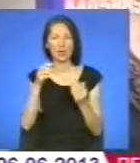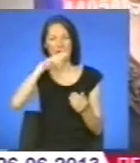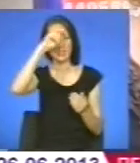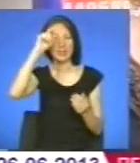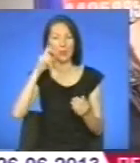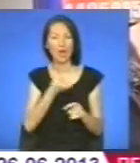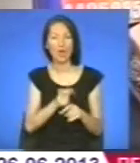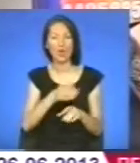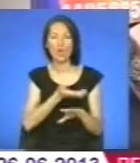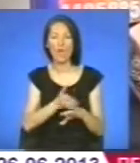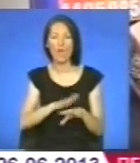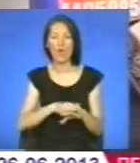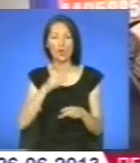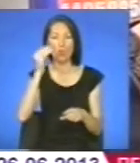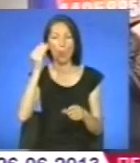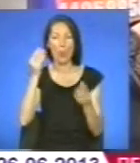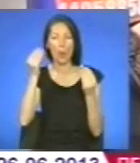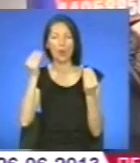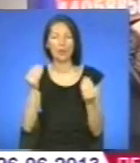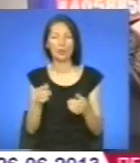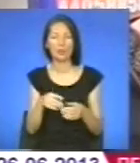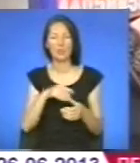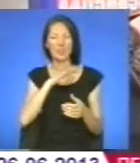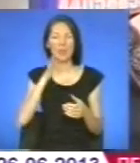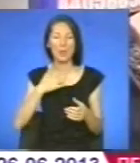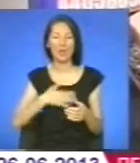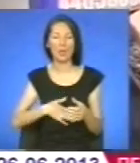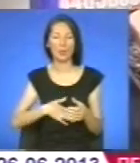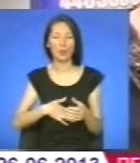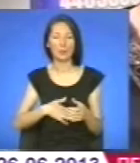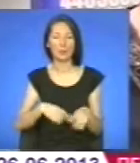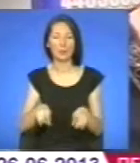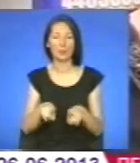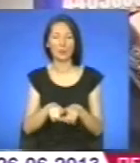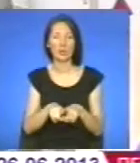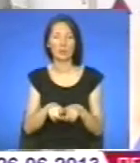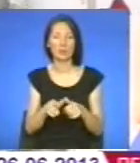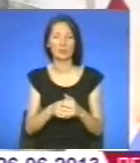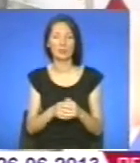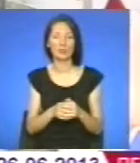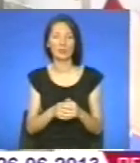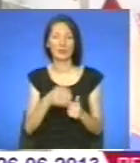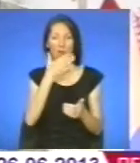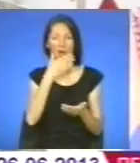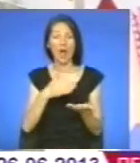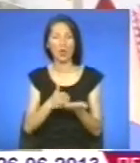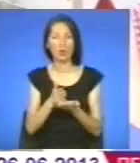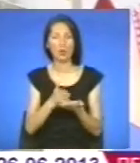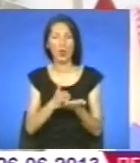спека, дуже важко, обливаюся потом, дуже неприємно. І так зникло хамство. Гарно обслуговують